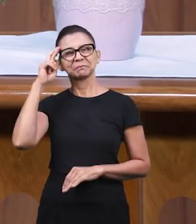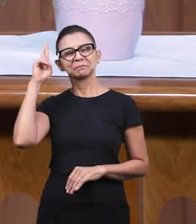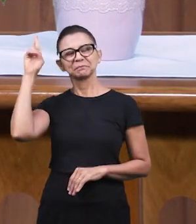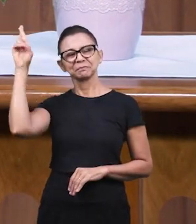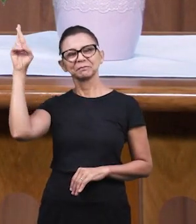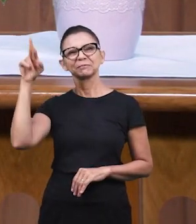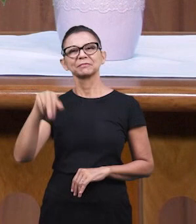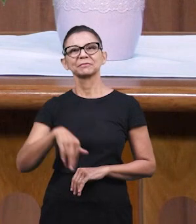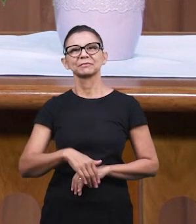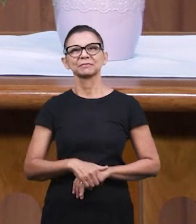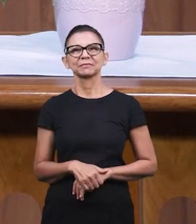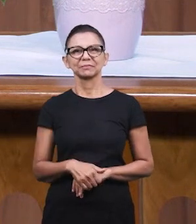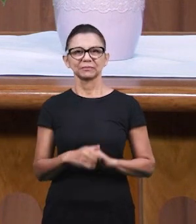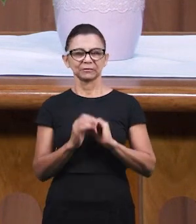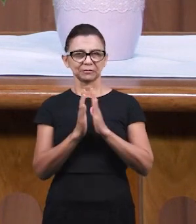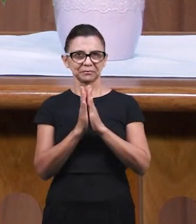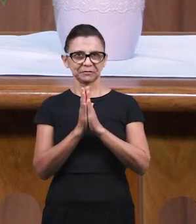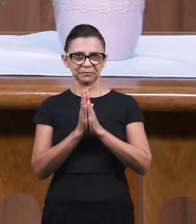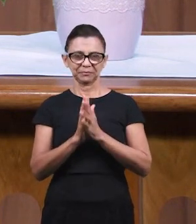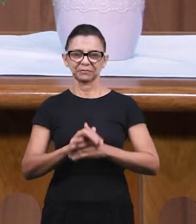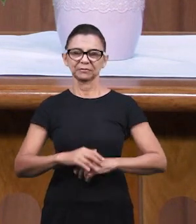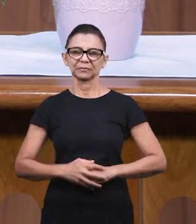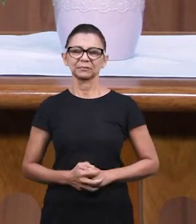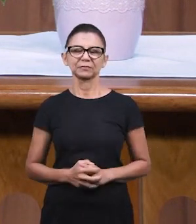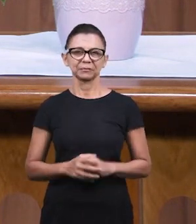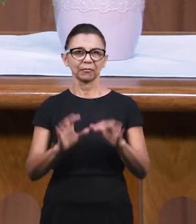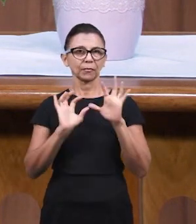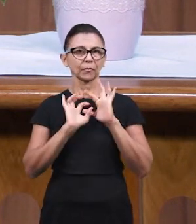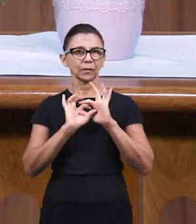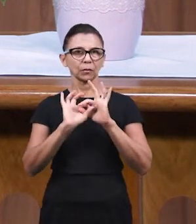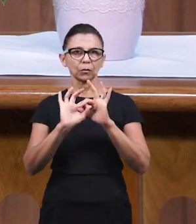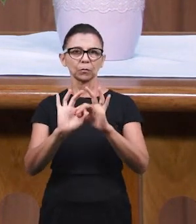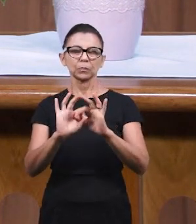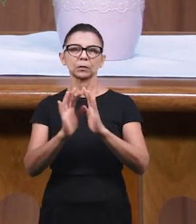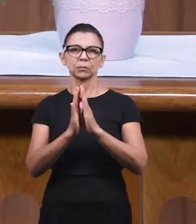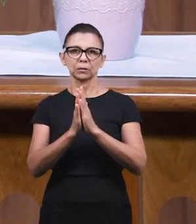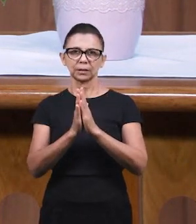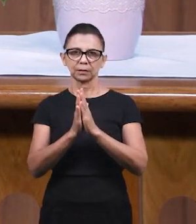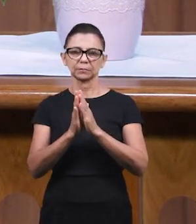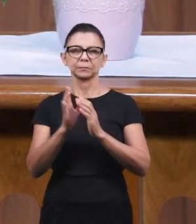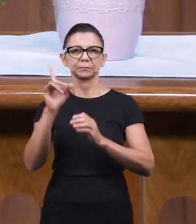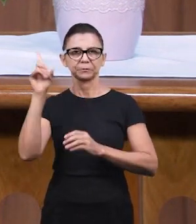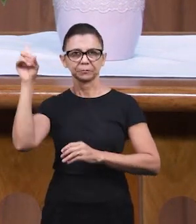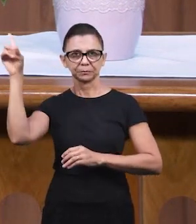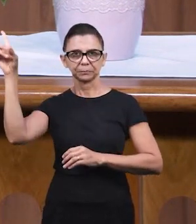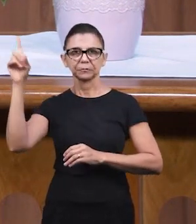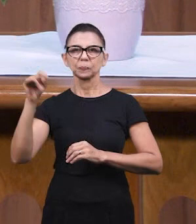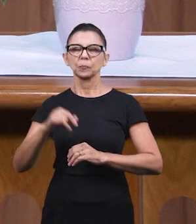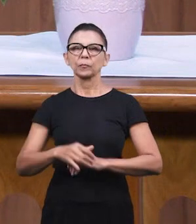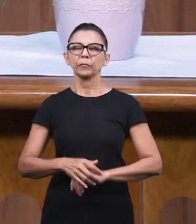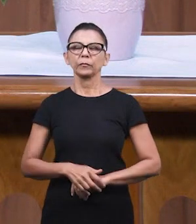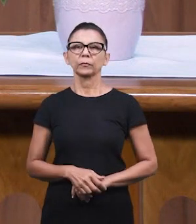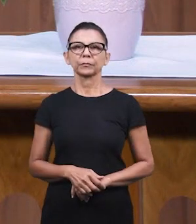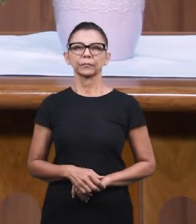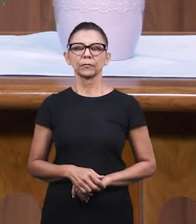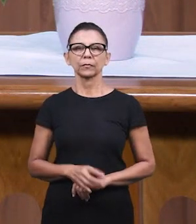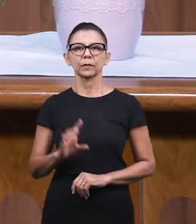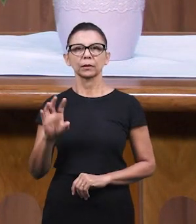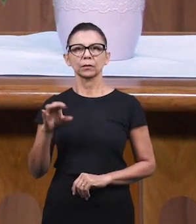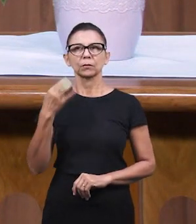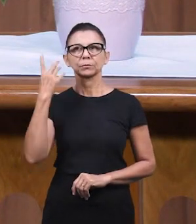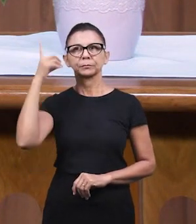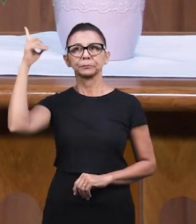всем. Давайте мы завершим наше служение, прославим имя Господне, закроем наши глаза и помолимся